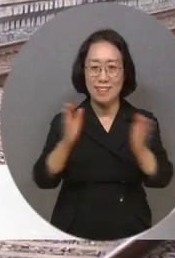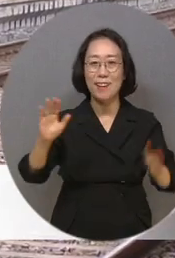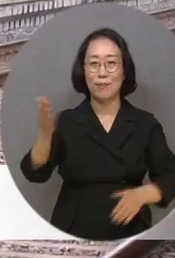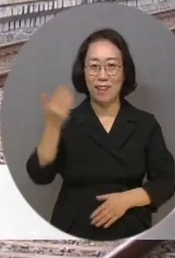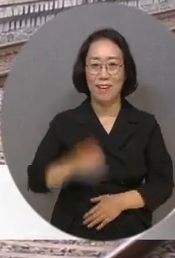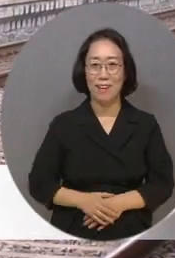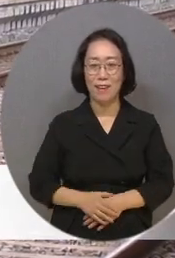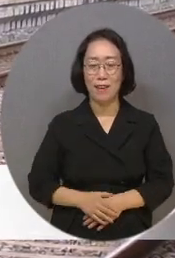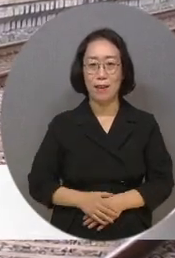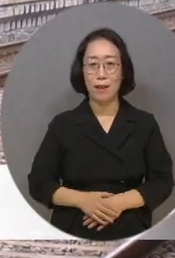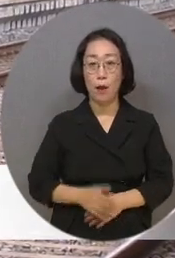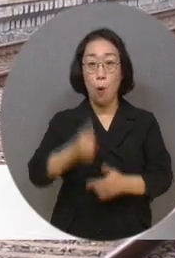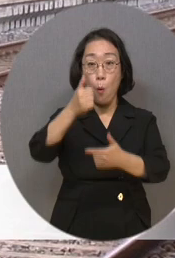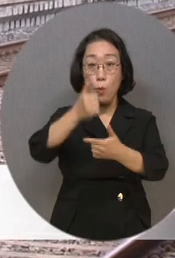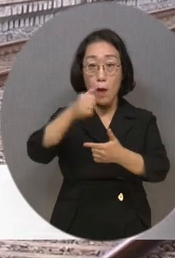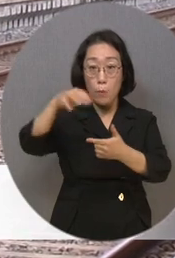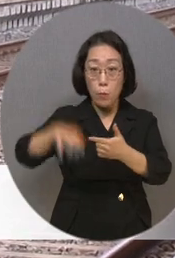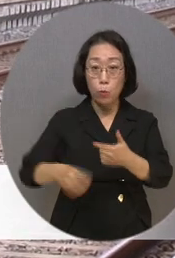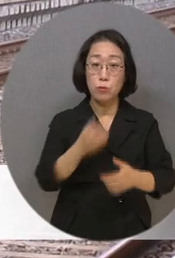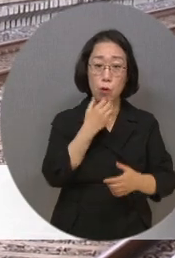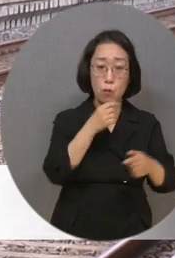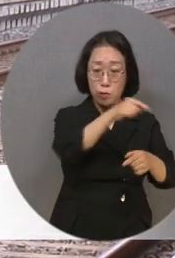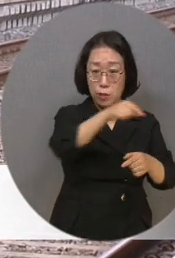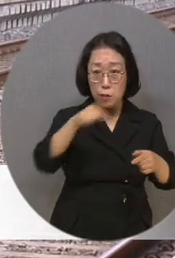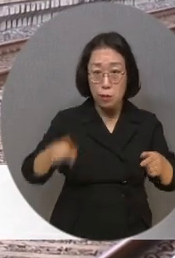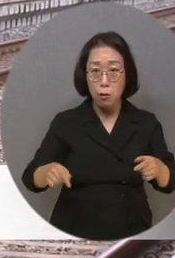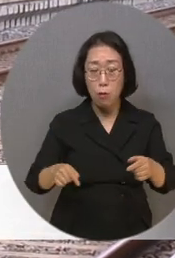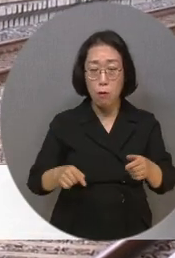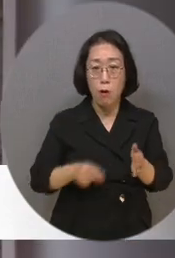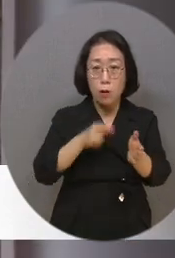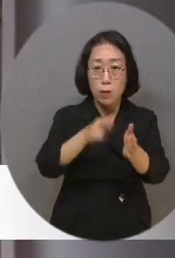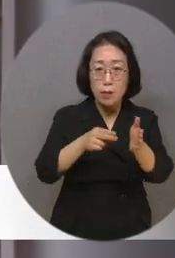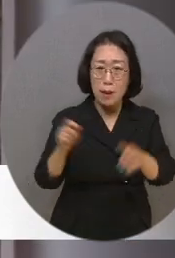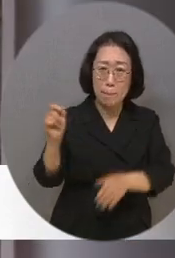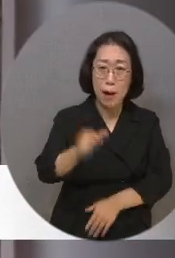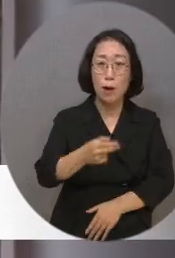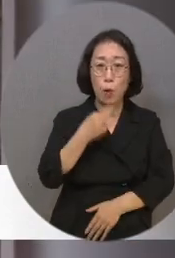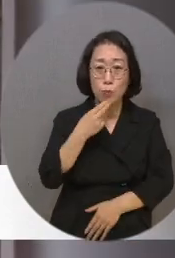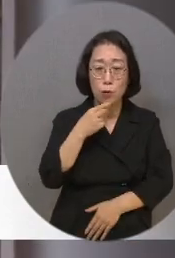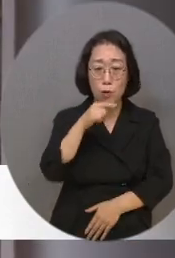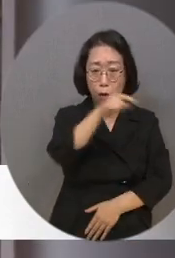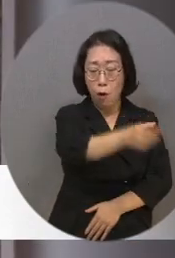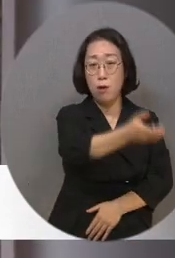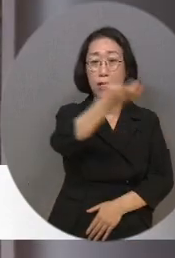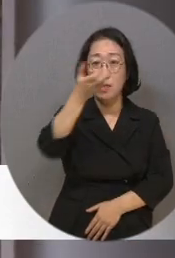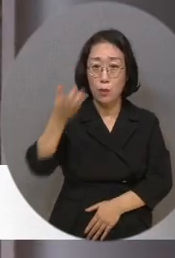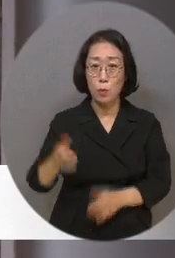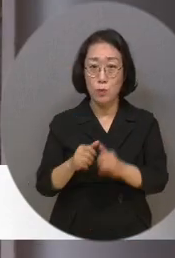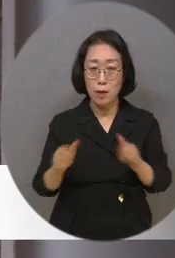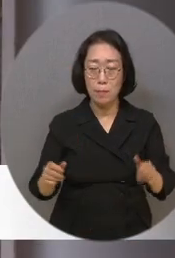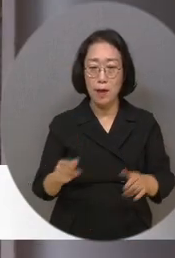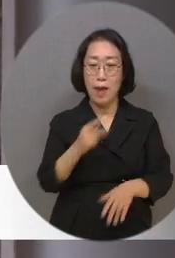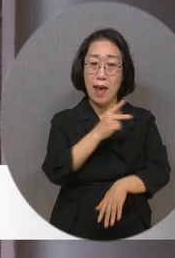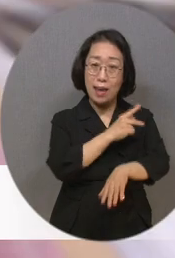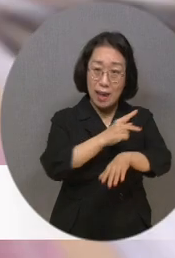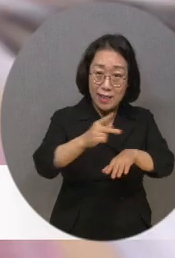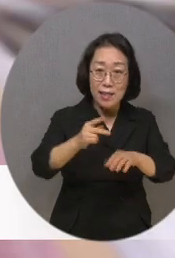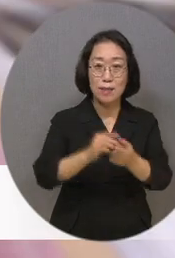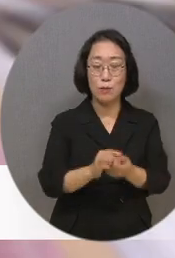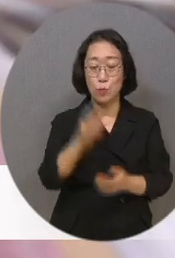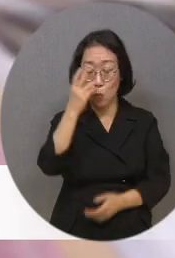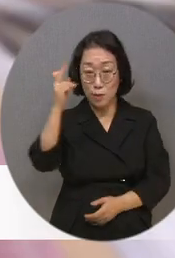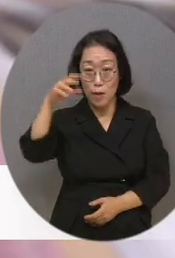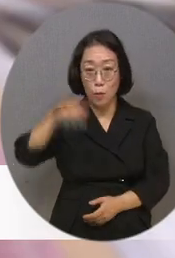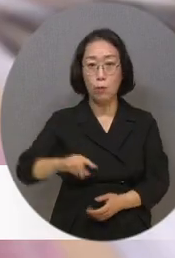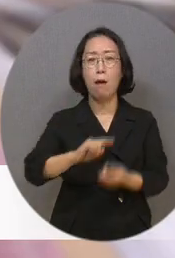그동안 호남 동부권과 서울 동남권을 연결하는 열차가 없어 두 지역을 이동하려는 시민은 KTX를 타고